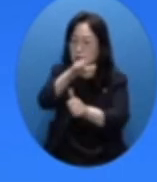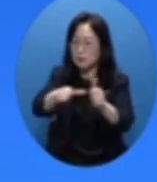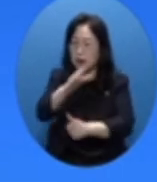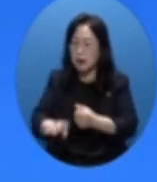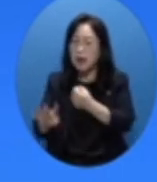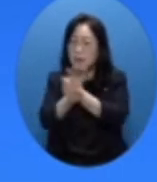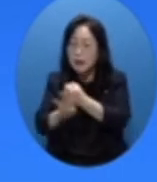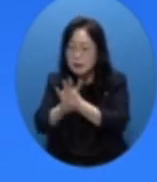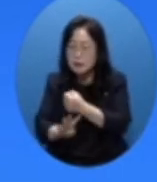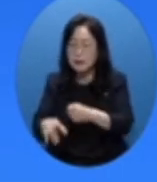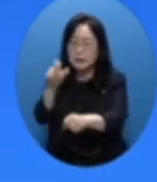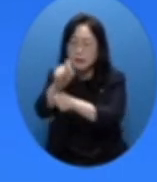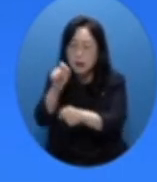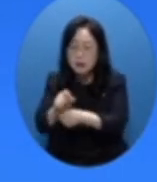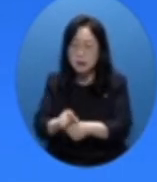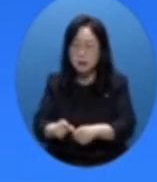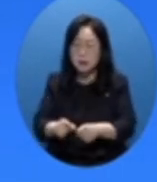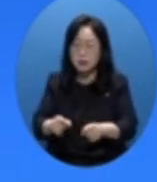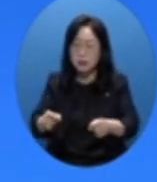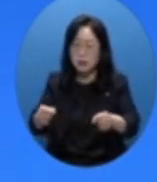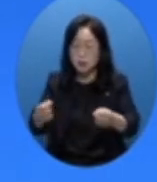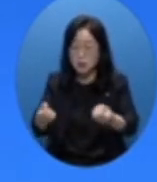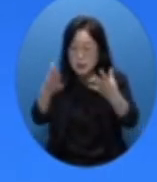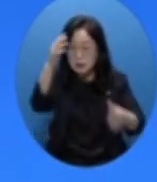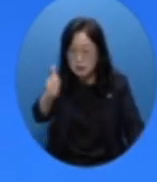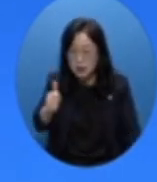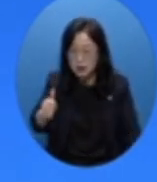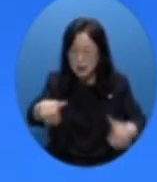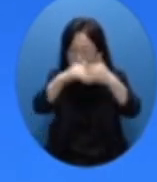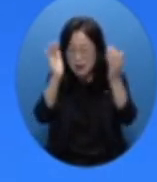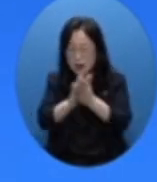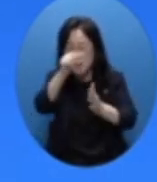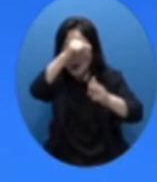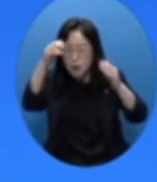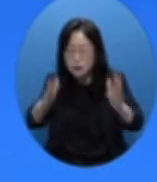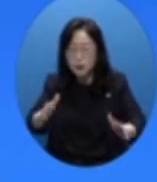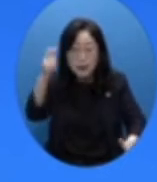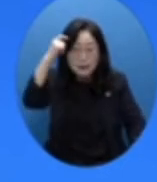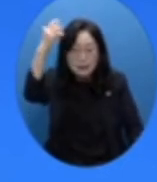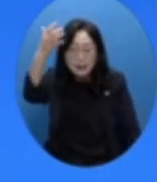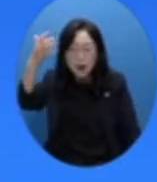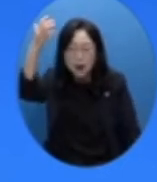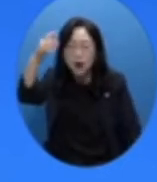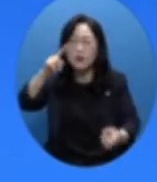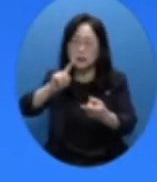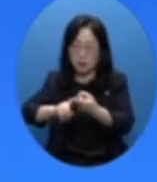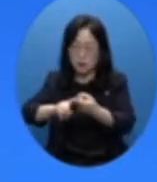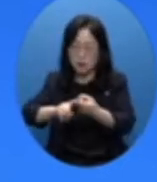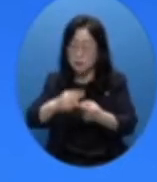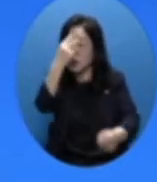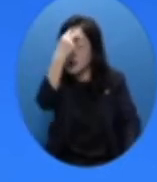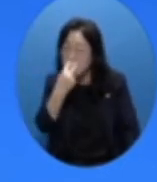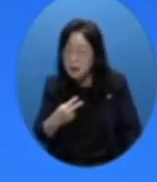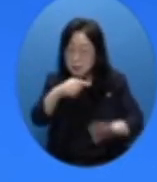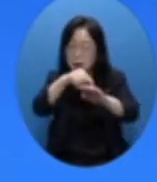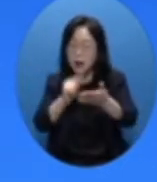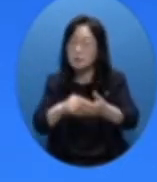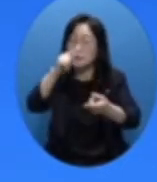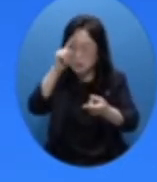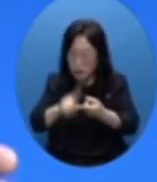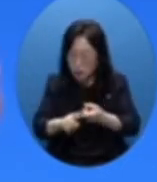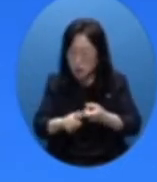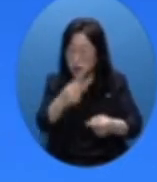간들 종교 주자들은 평생 영적 맹인 신 정맥으로 살다 갈 결국 온 예수를